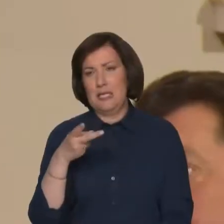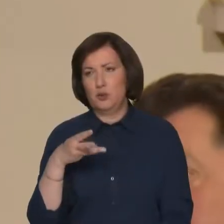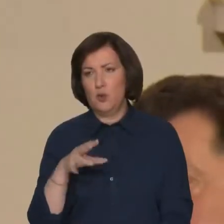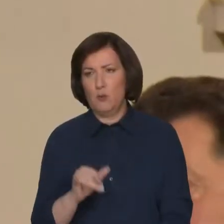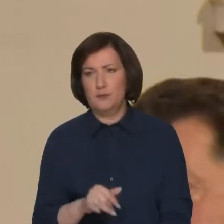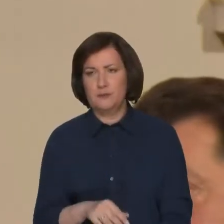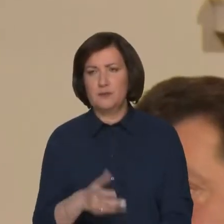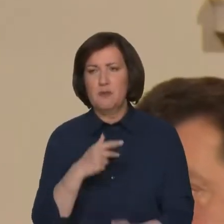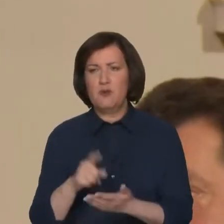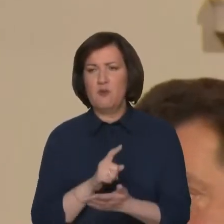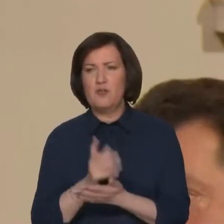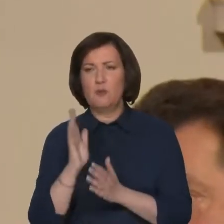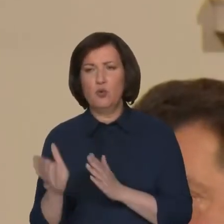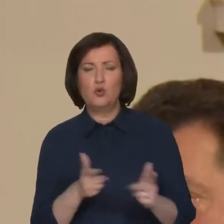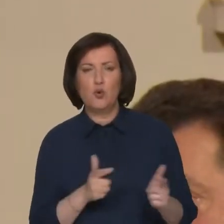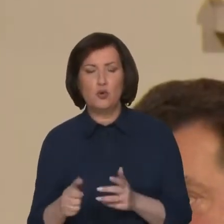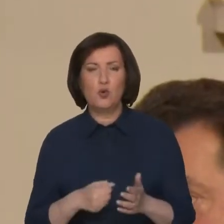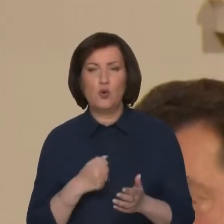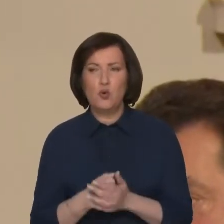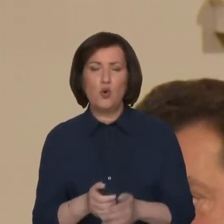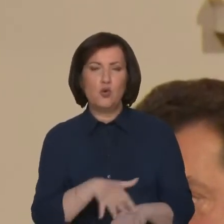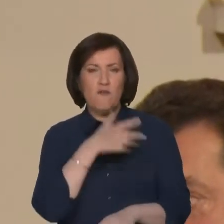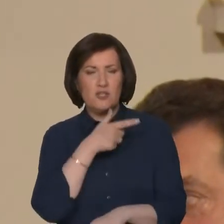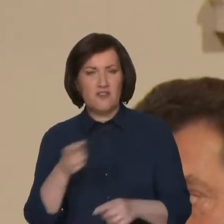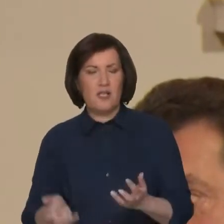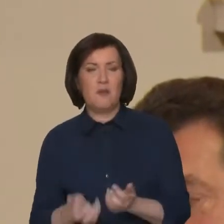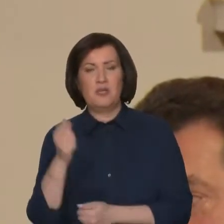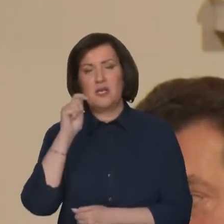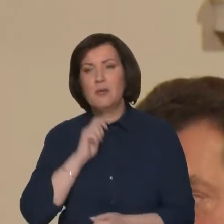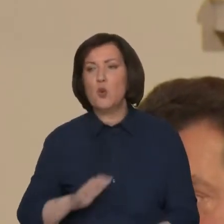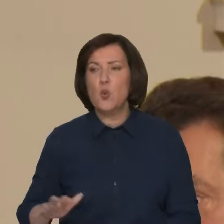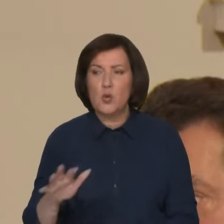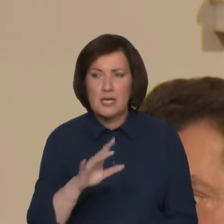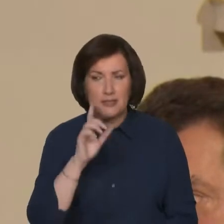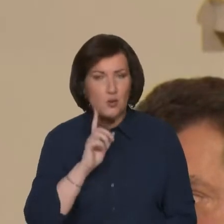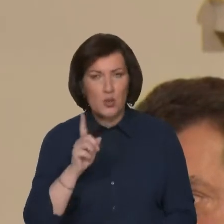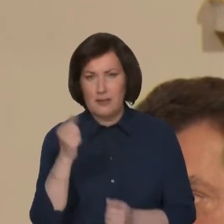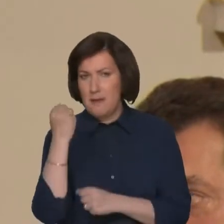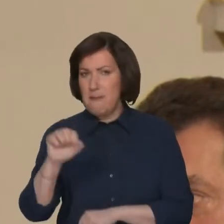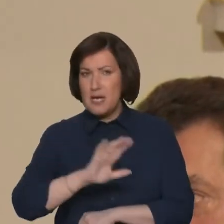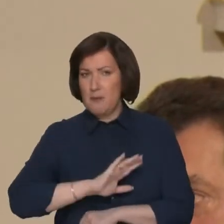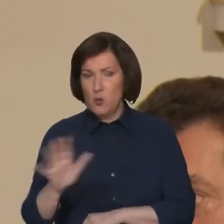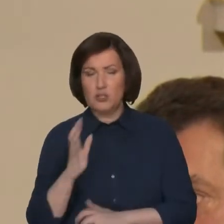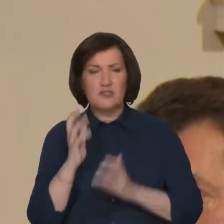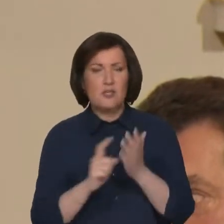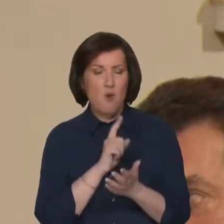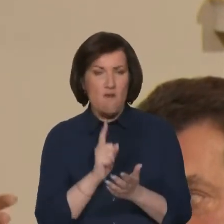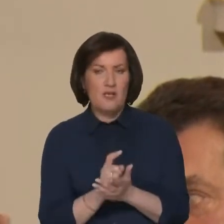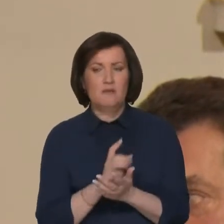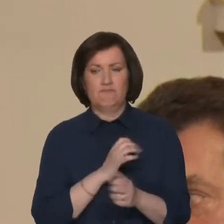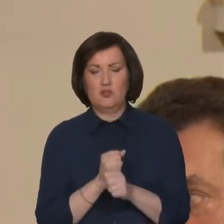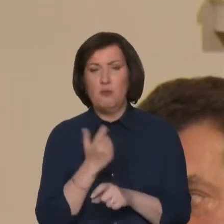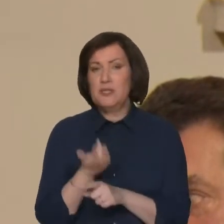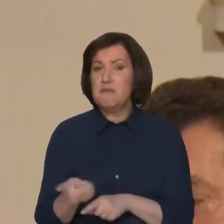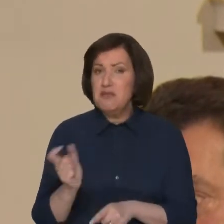Зеленському. Ми повинні бути готові до довготривалої підтримки України, доки вона не переможе. Світ повинен був